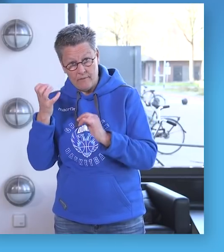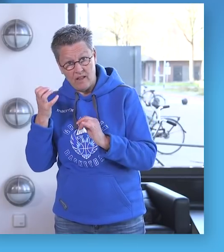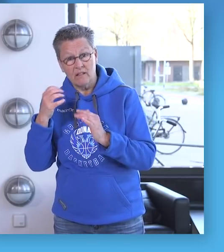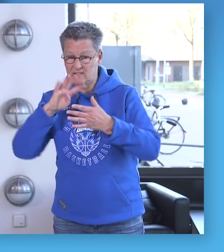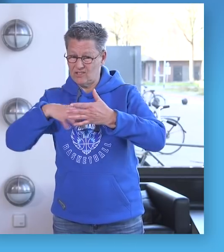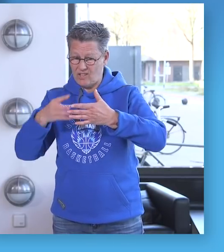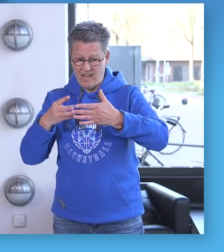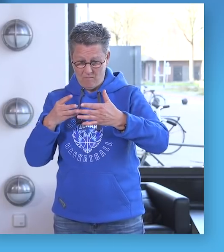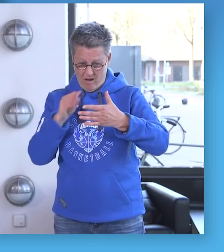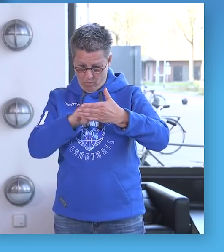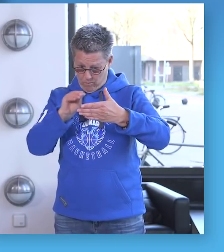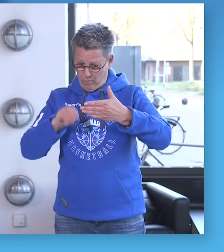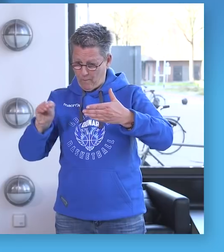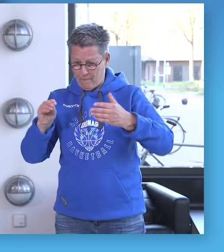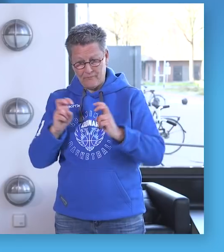dan wel, denk ik, in een